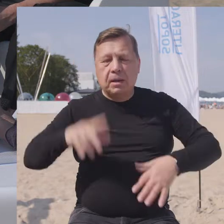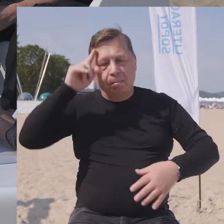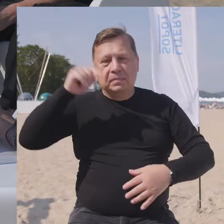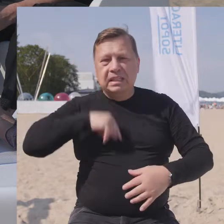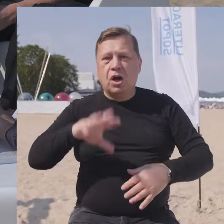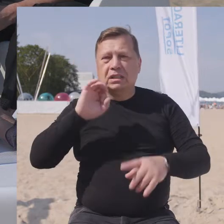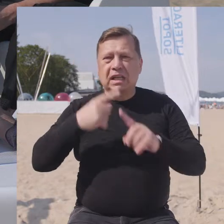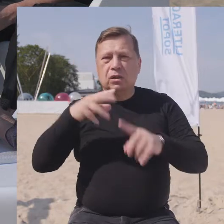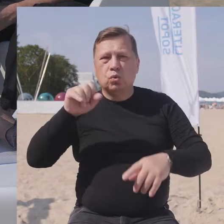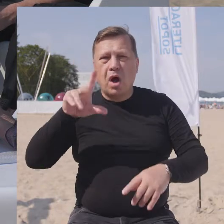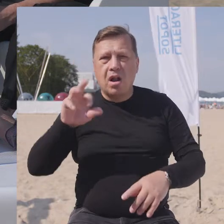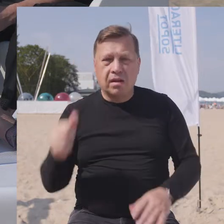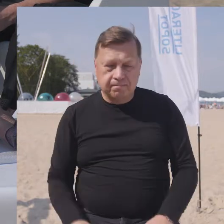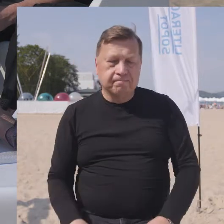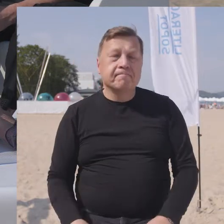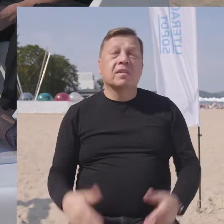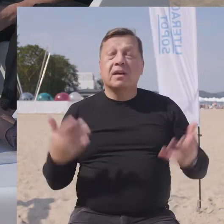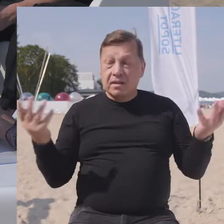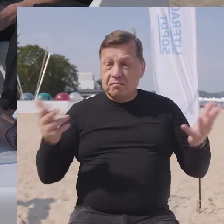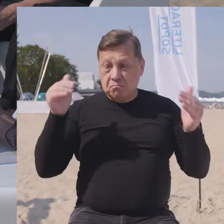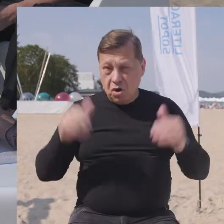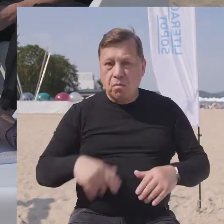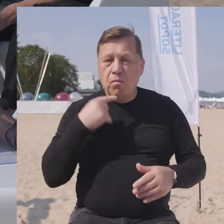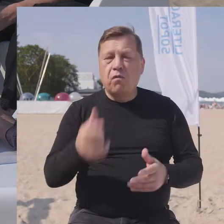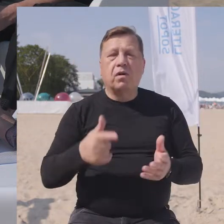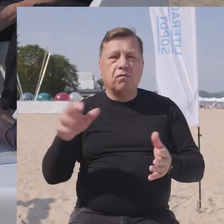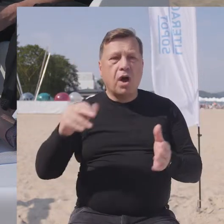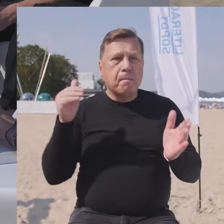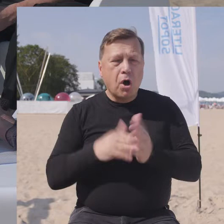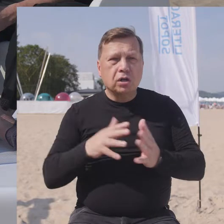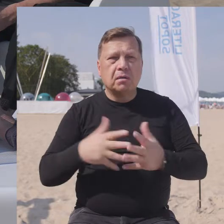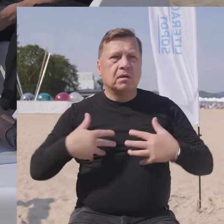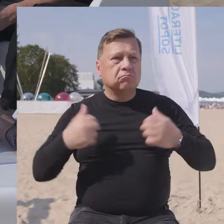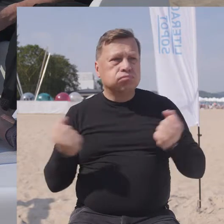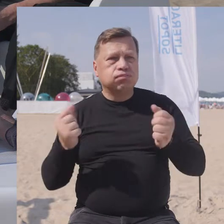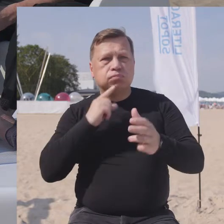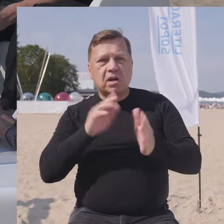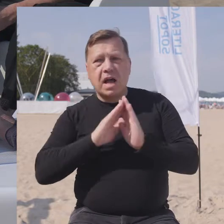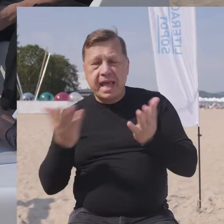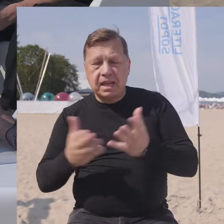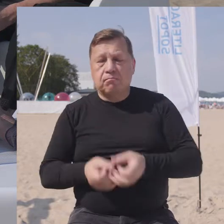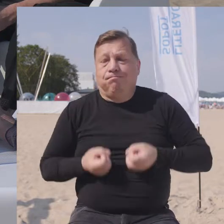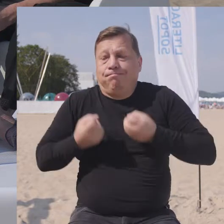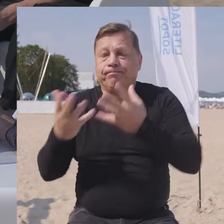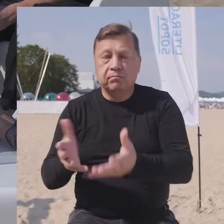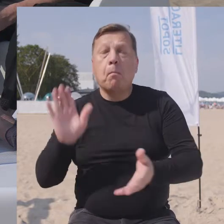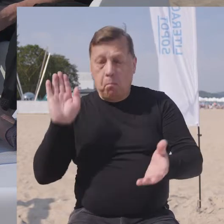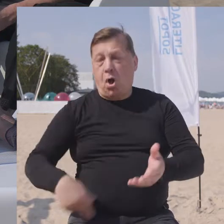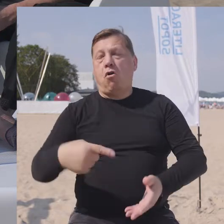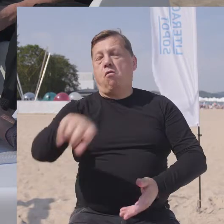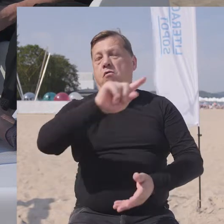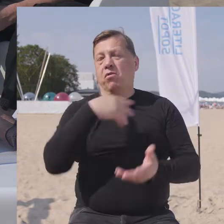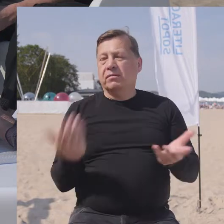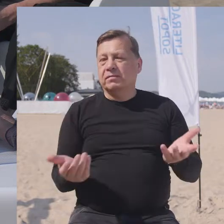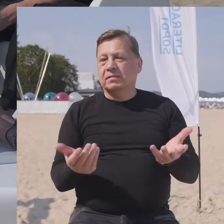odbić siebie, swoje potrzeby, aspiracje właśnie w literaturze. Kiedy w tym roku na